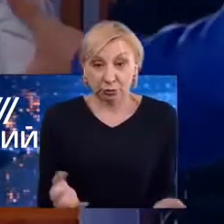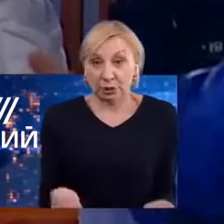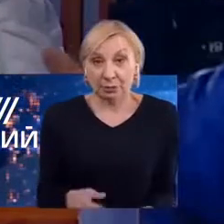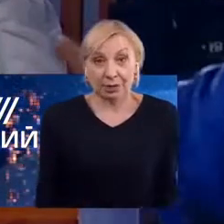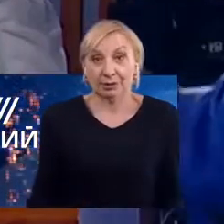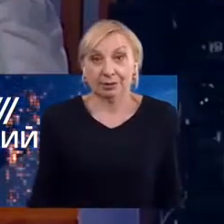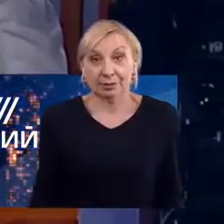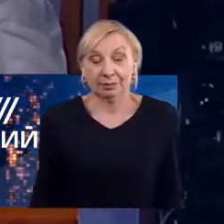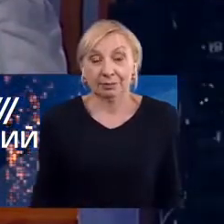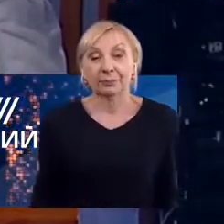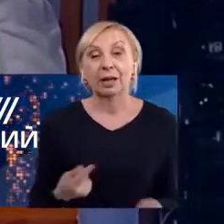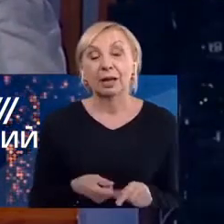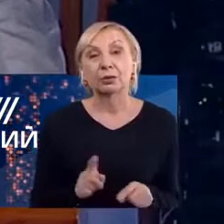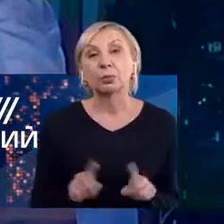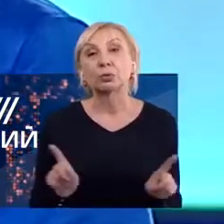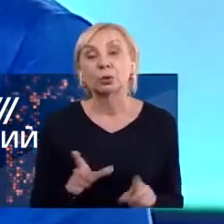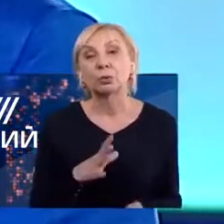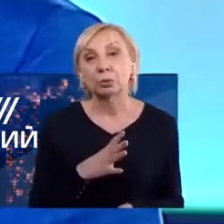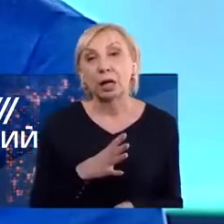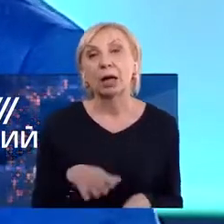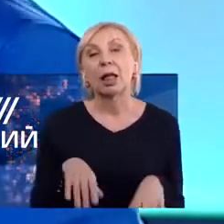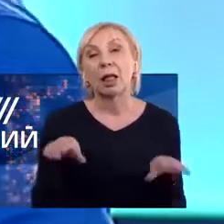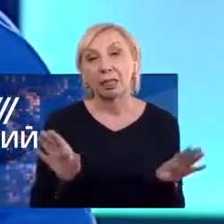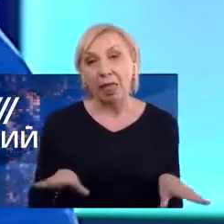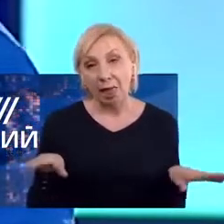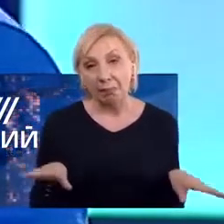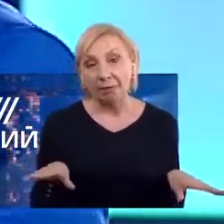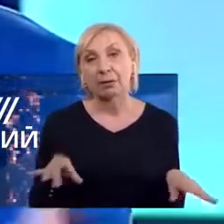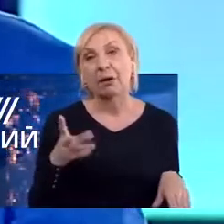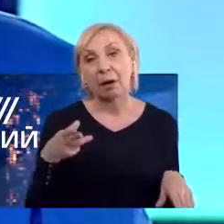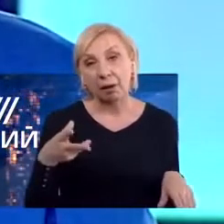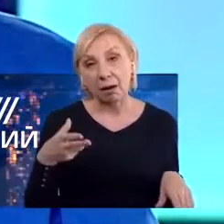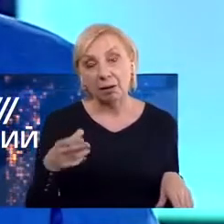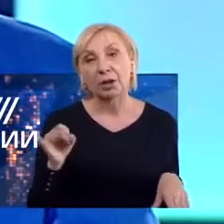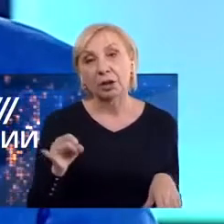практично прийнято не було, тому що була лебідь, рак і щука. Потім